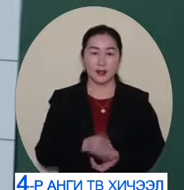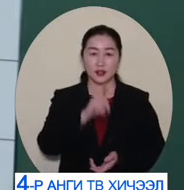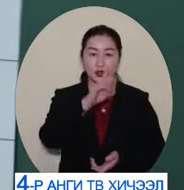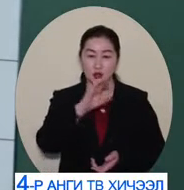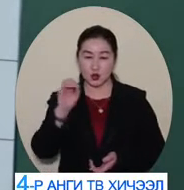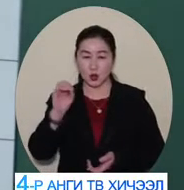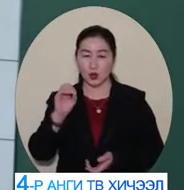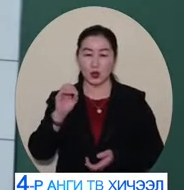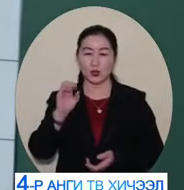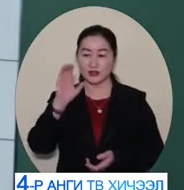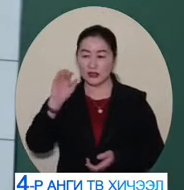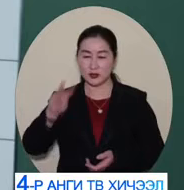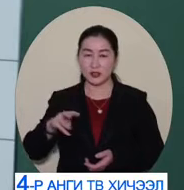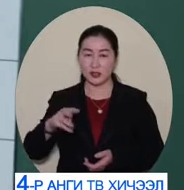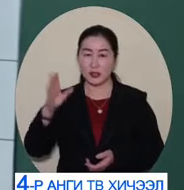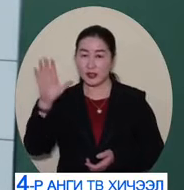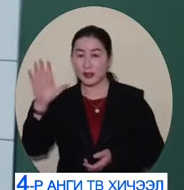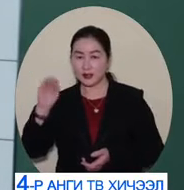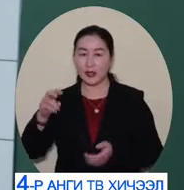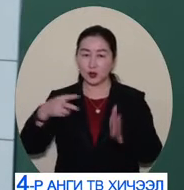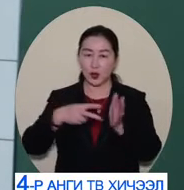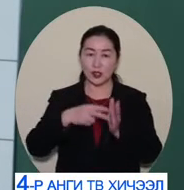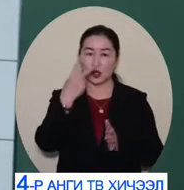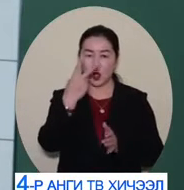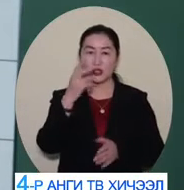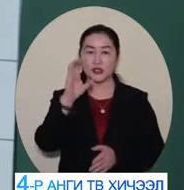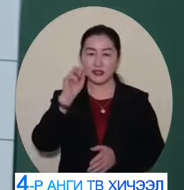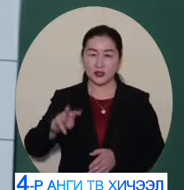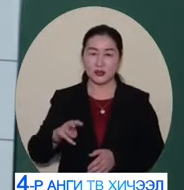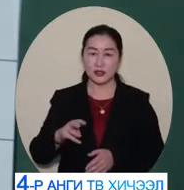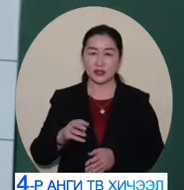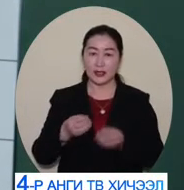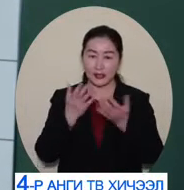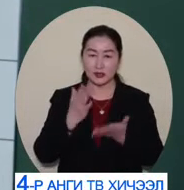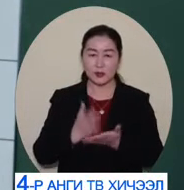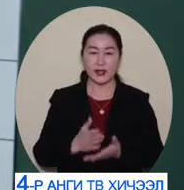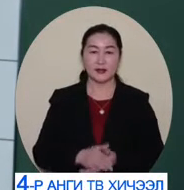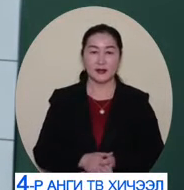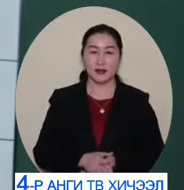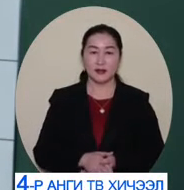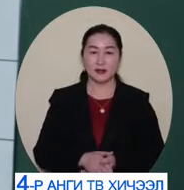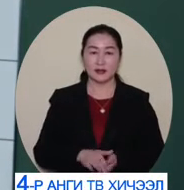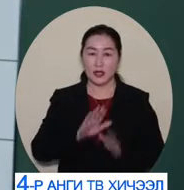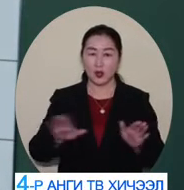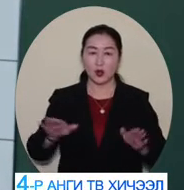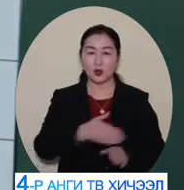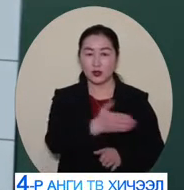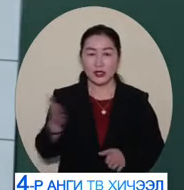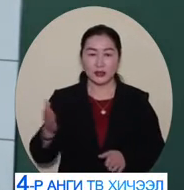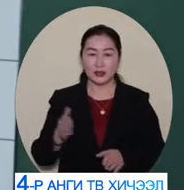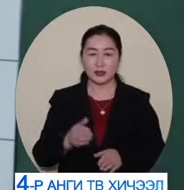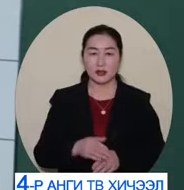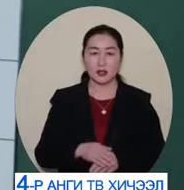хуваахаар 1 см гарна. 1 см ба 1 см илэрхийлж олно гэсэн. За 100 см 50 байхаар 2